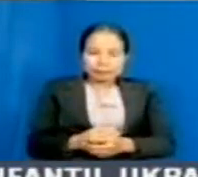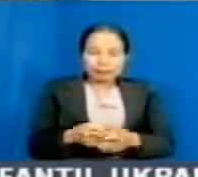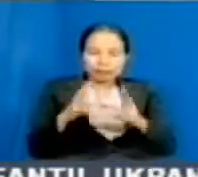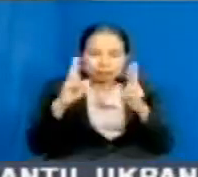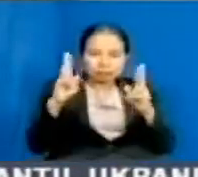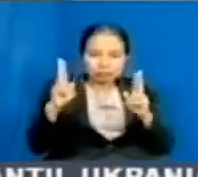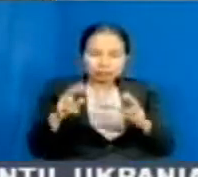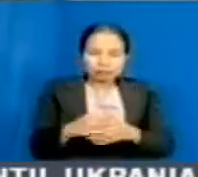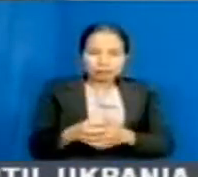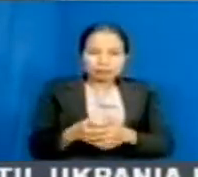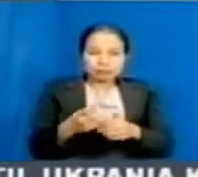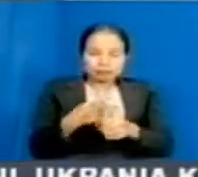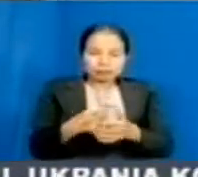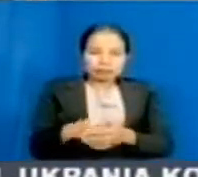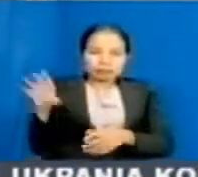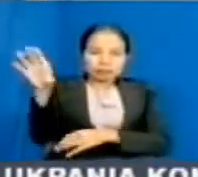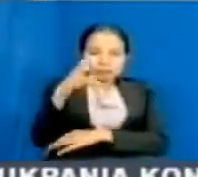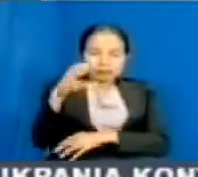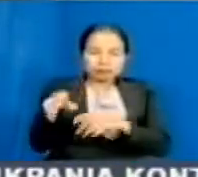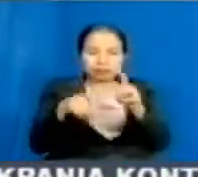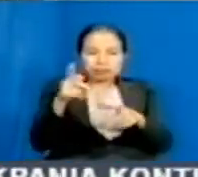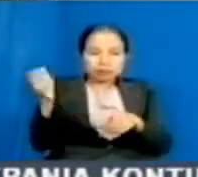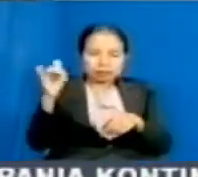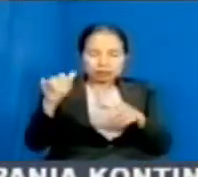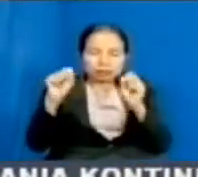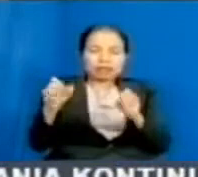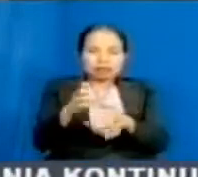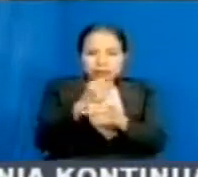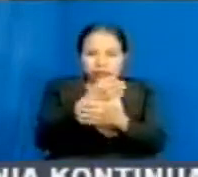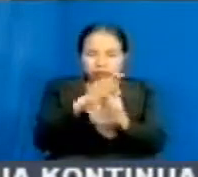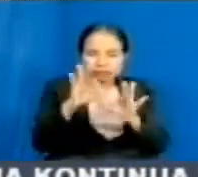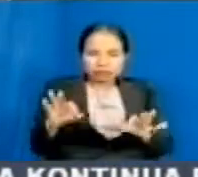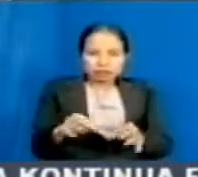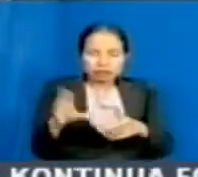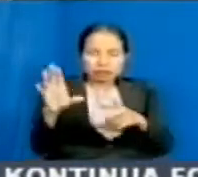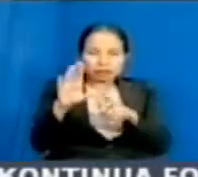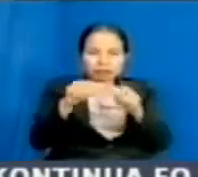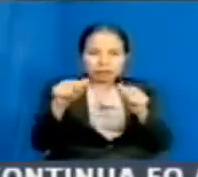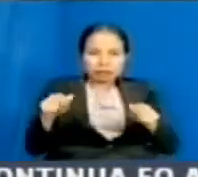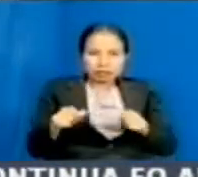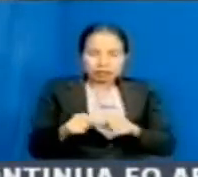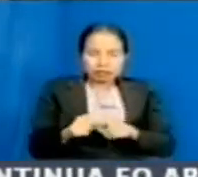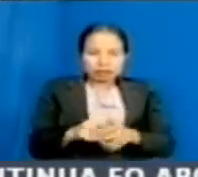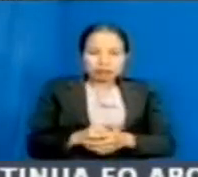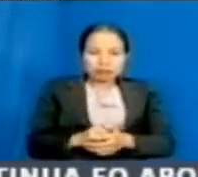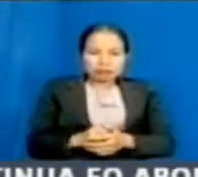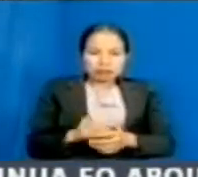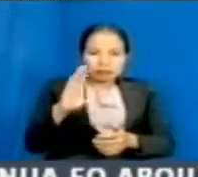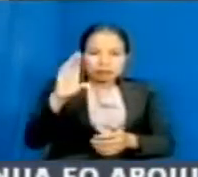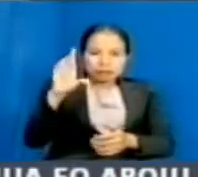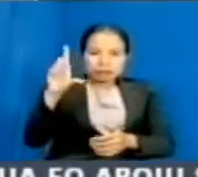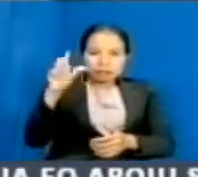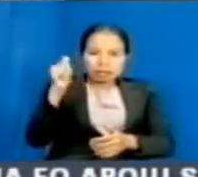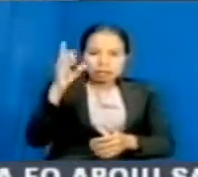para antis de Natal membeli komunitas sila beli simuton. Entretanto se fi aldea we dalak Claudino